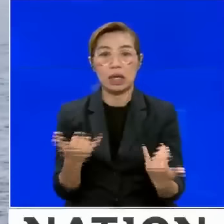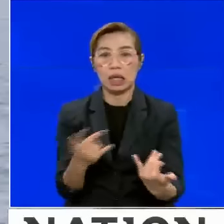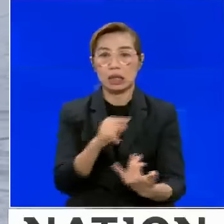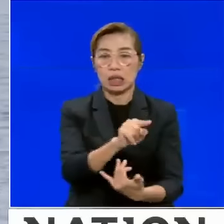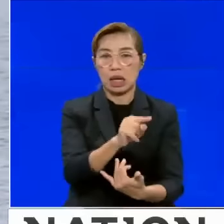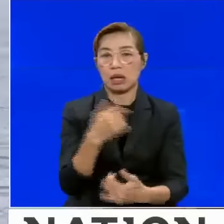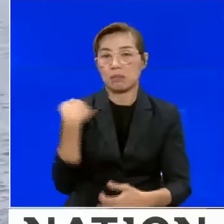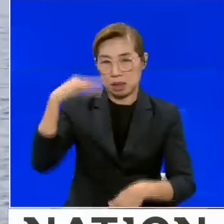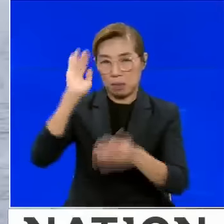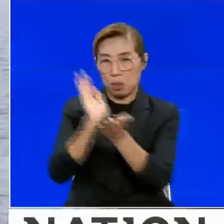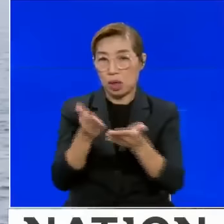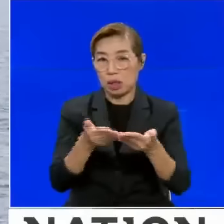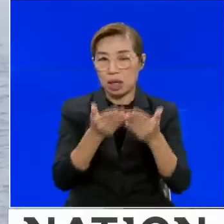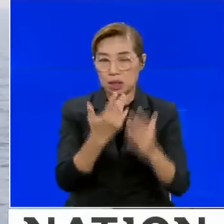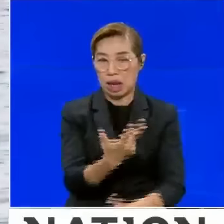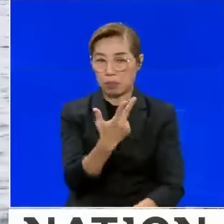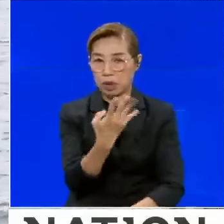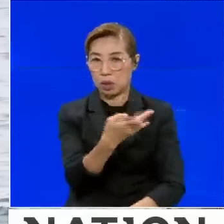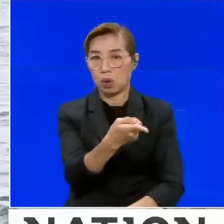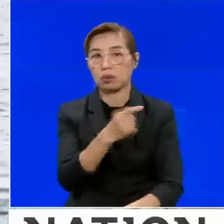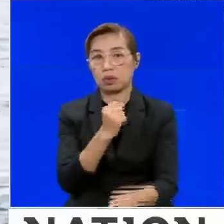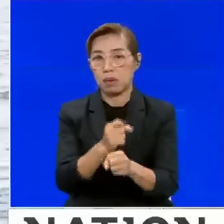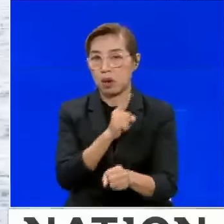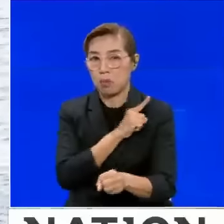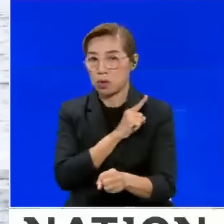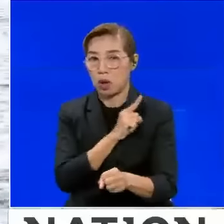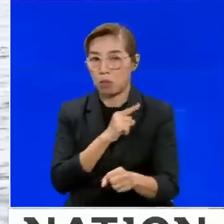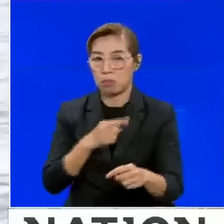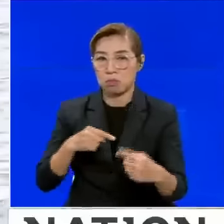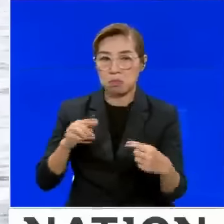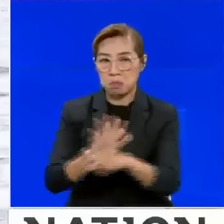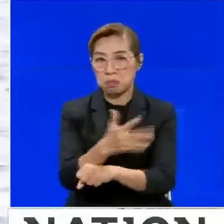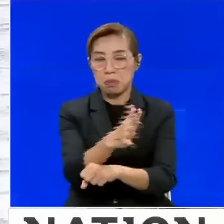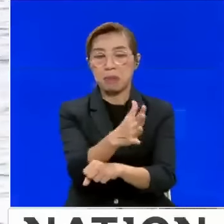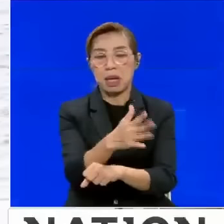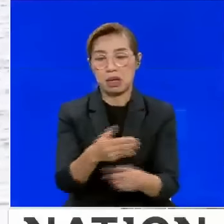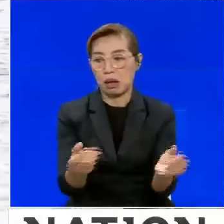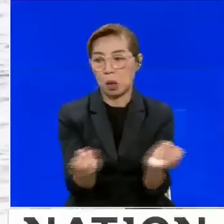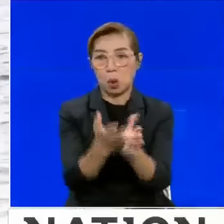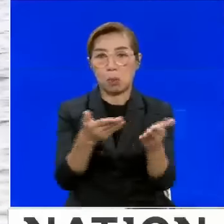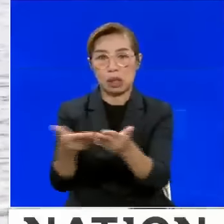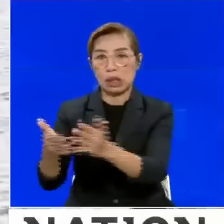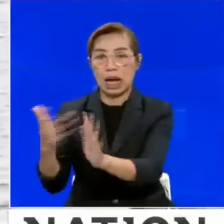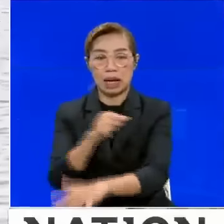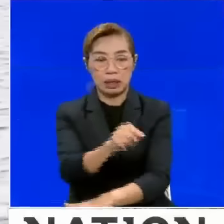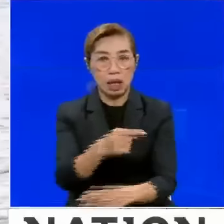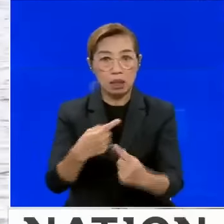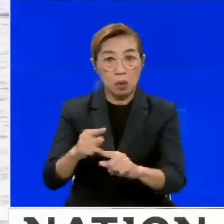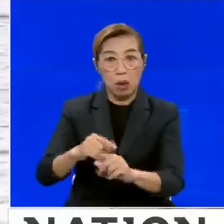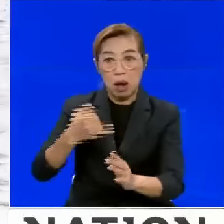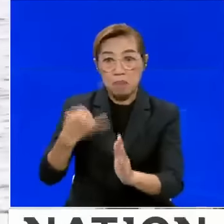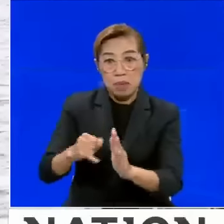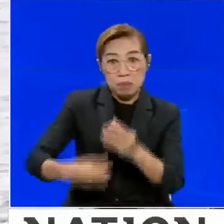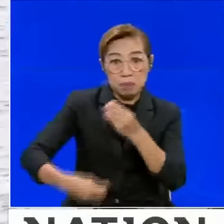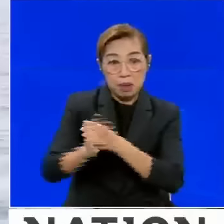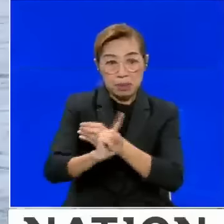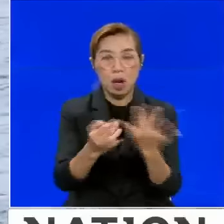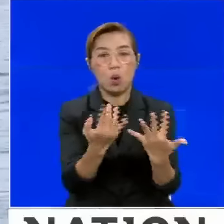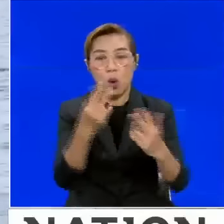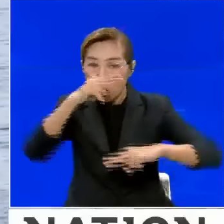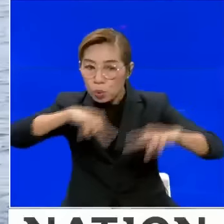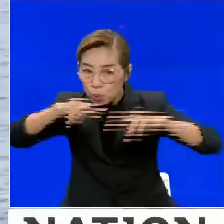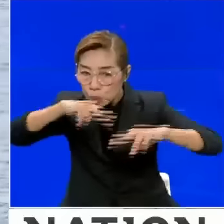3-4 นายแน่ๆแล้วน่าจะเข้าข่ายบกพร่องทำให้เสียหายต่อราชการอย่างร้ายแรงส่วนจะมีความผิดอื่นหรือเปล่าเดี๋ยวรอตรวจสอบนะครับแล้วบอกไม่ช้